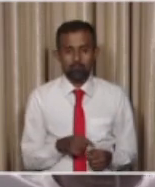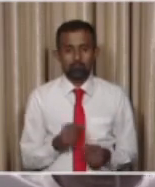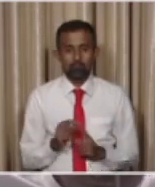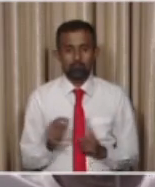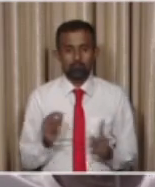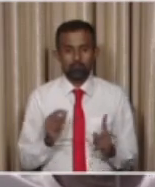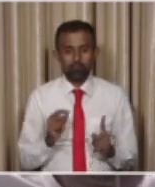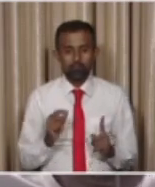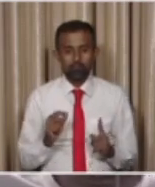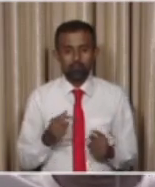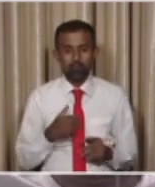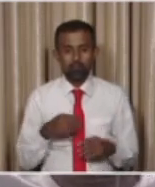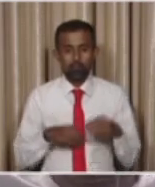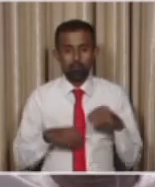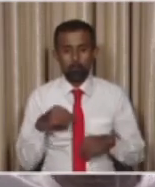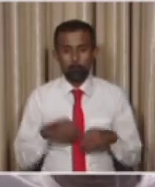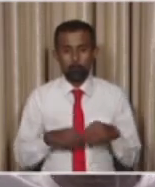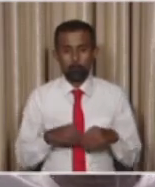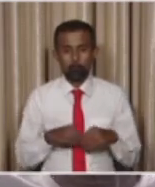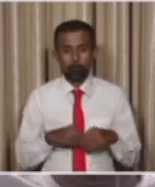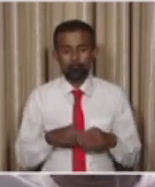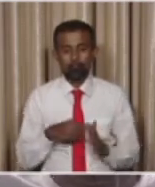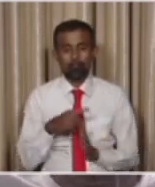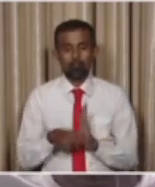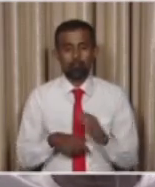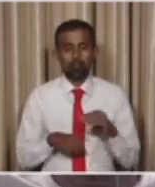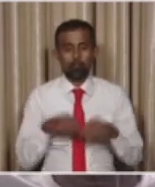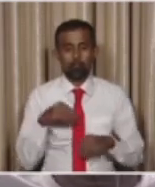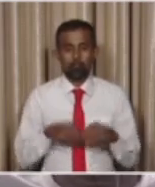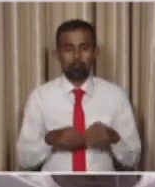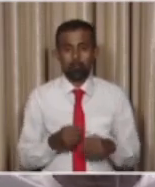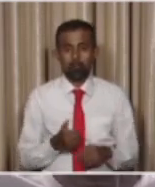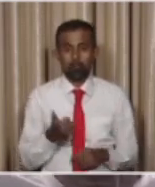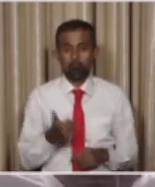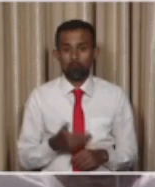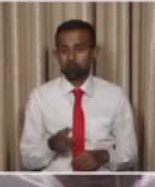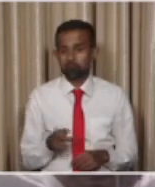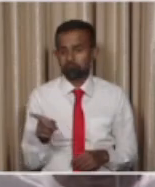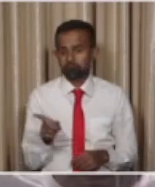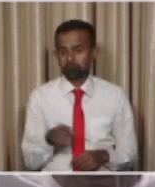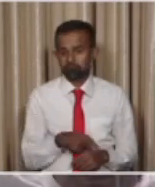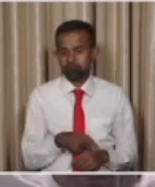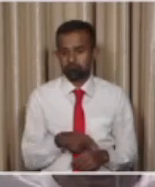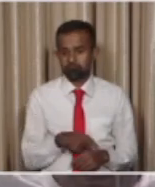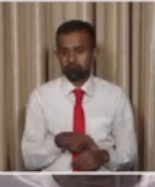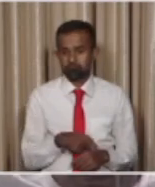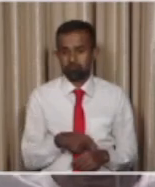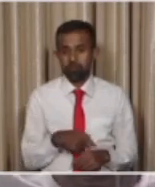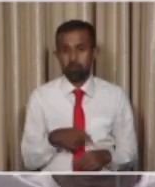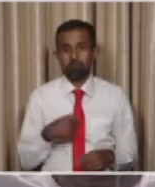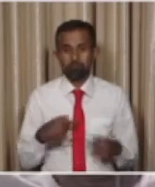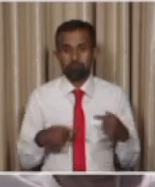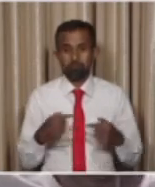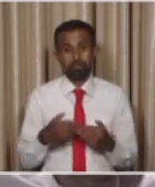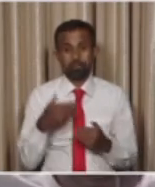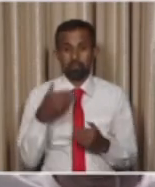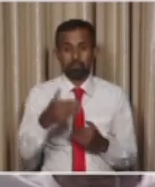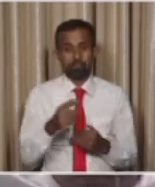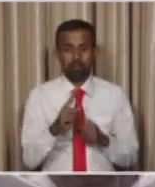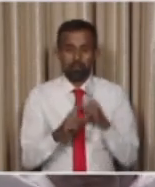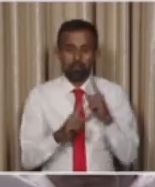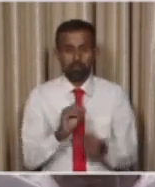පාර්ලිමේන්තු දේශපාලනයේත් අපේ දේශපාලනයේත් විශේෂයෙන් මේ රටේ දේශපාලනයේත් ඉතාමත් තීරණාත්මක දවසක් අපි මේ පිළිබඳ විවාදයන් වලදී ඉදිරි කාලෙදි කතා බහ